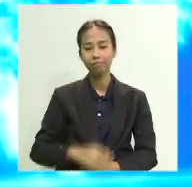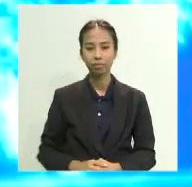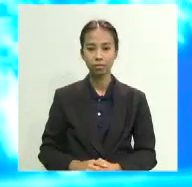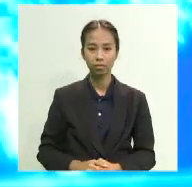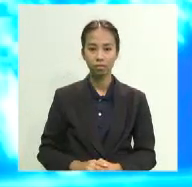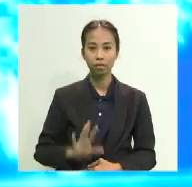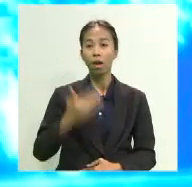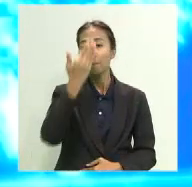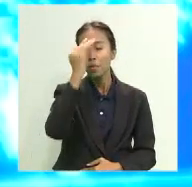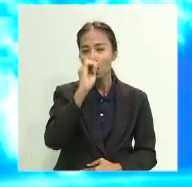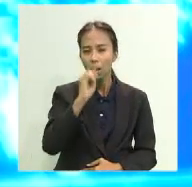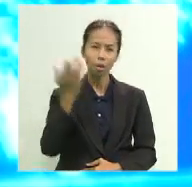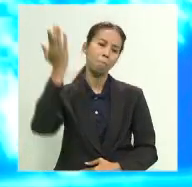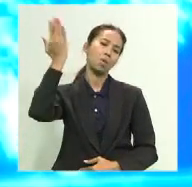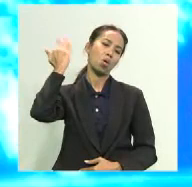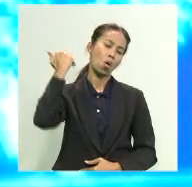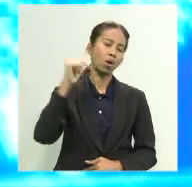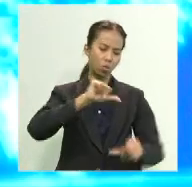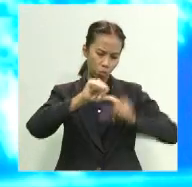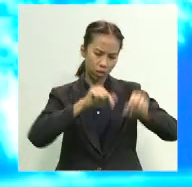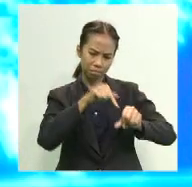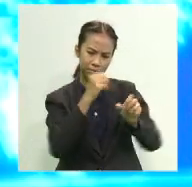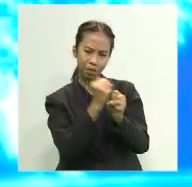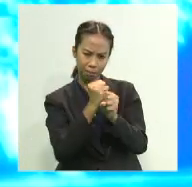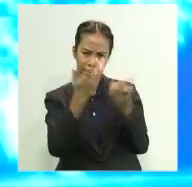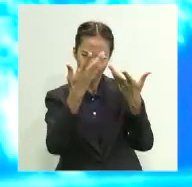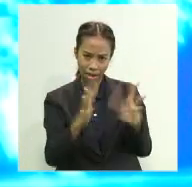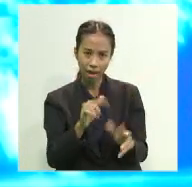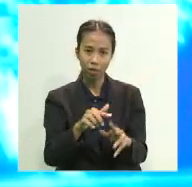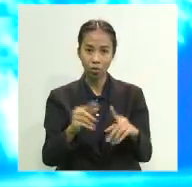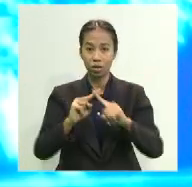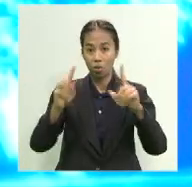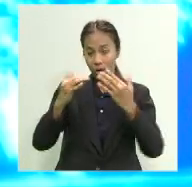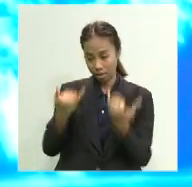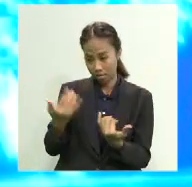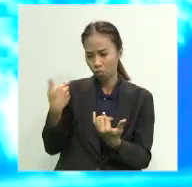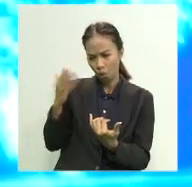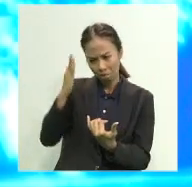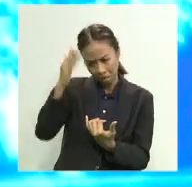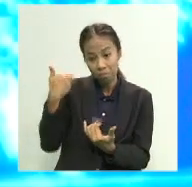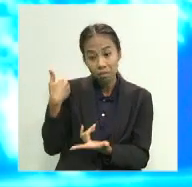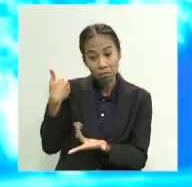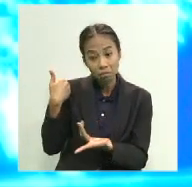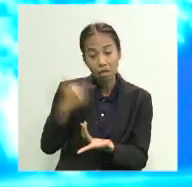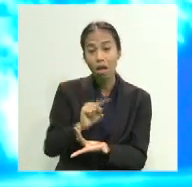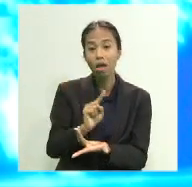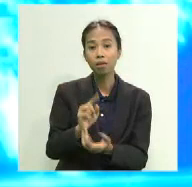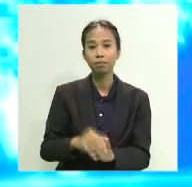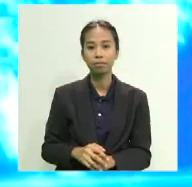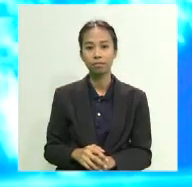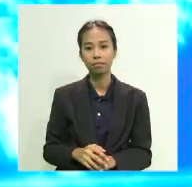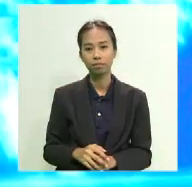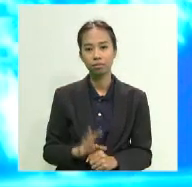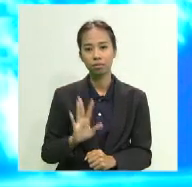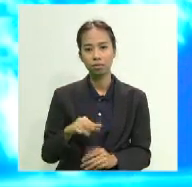เพราะเขาทำมาแล้วไงเพราะเขาทำมาแล้วมีความก็ได้มาถึงวันนี้จะไปว่าพี่ก็อาจาร